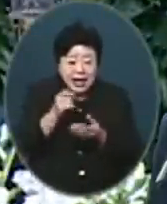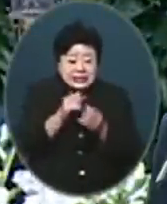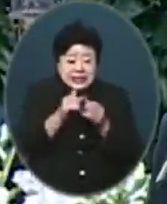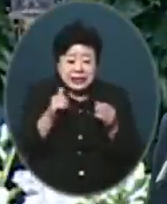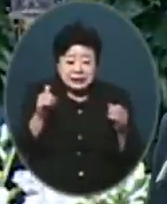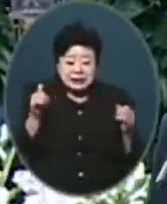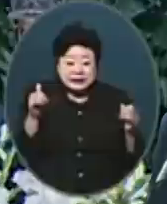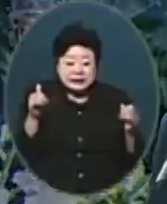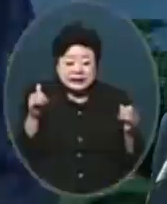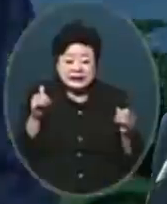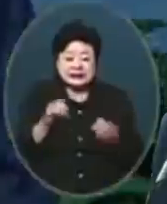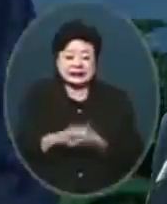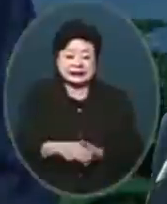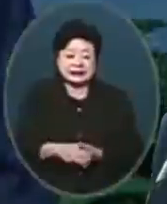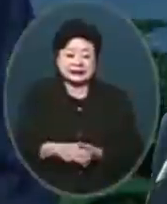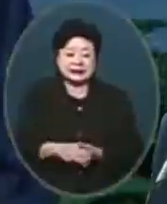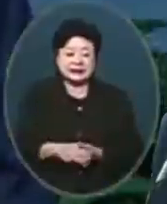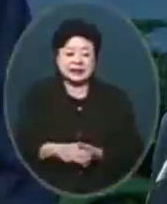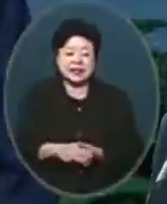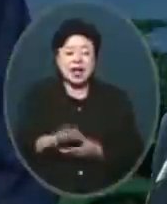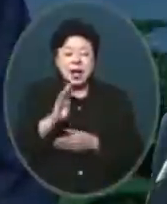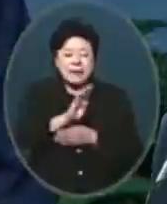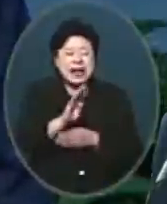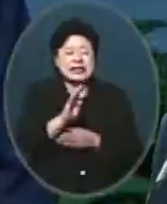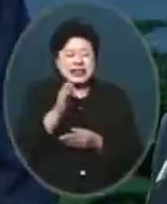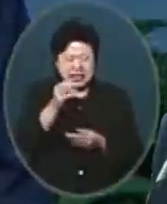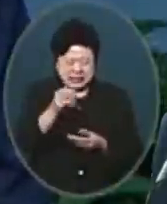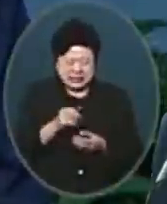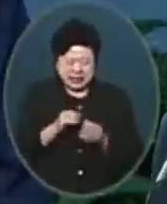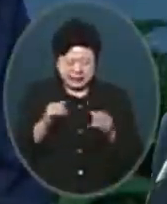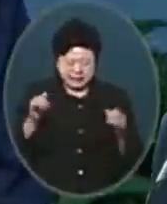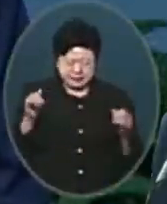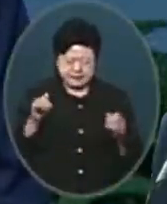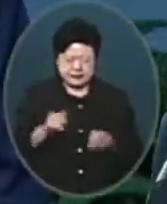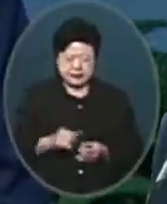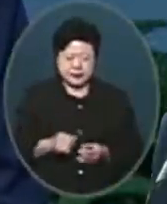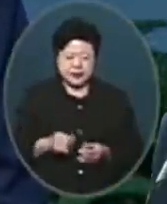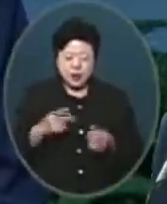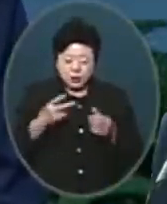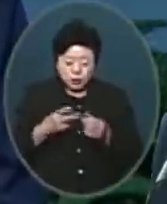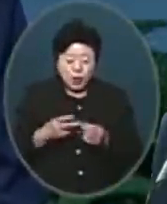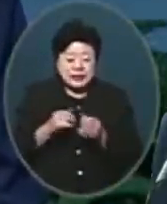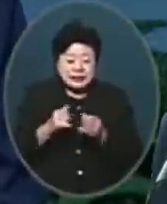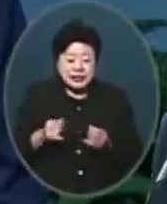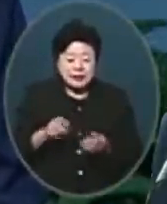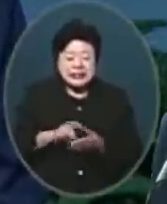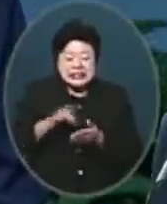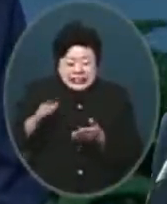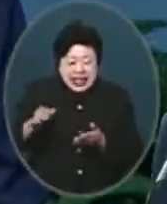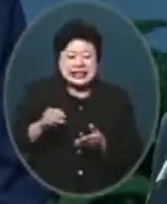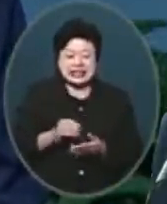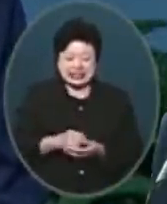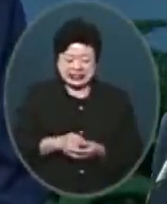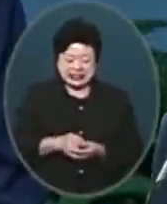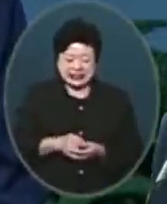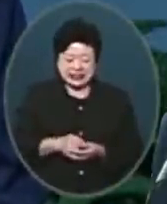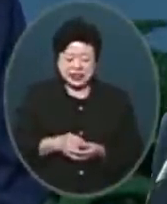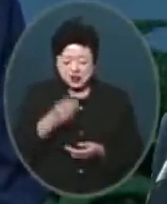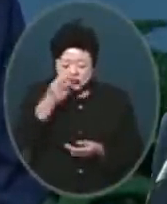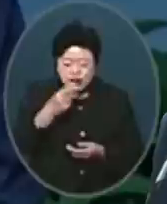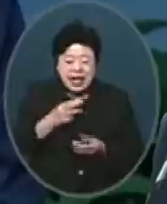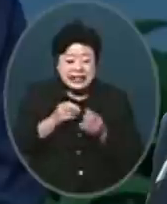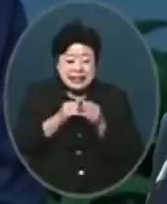사람은 바리새 교인이고 또 한 사람은 세리였습니다.